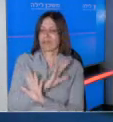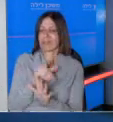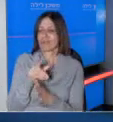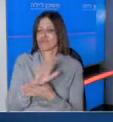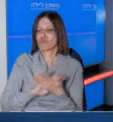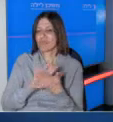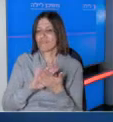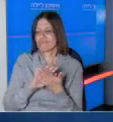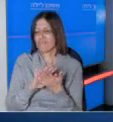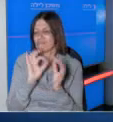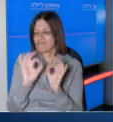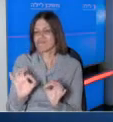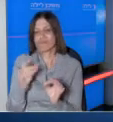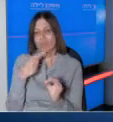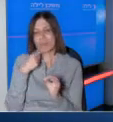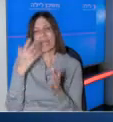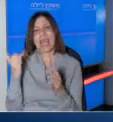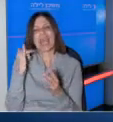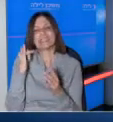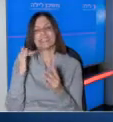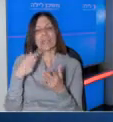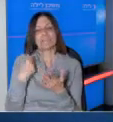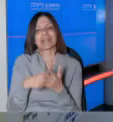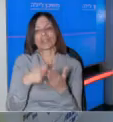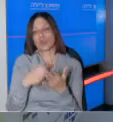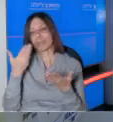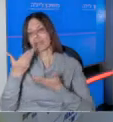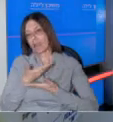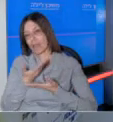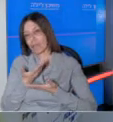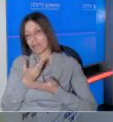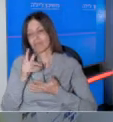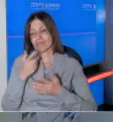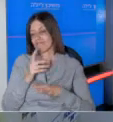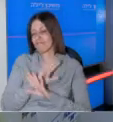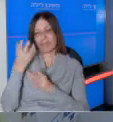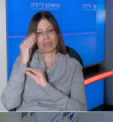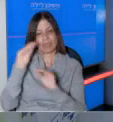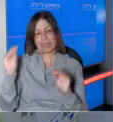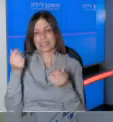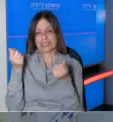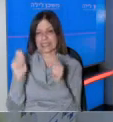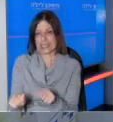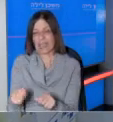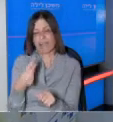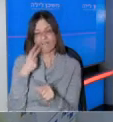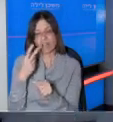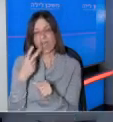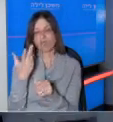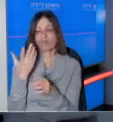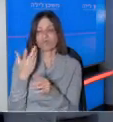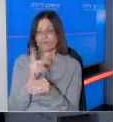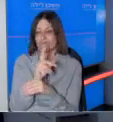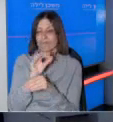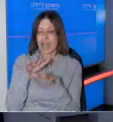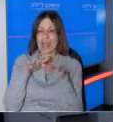דבר קונקרטי שבא ואומר איזה פיצוי הם יקבלו, אם בכלל, כל עוד אין הכרזה על סגר, ואנחנו ראינו את זה לאורך כל הגל